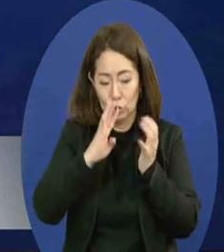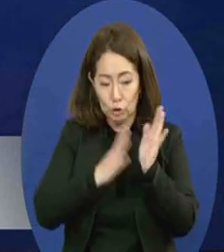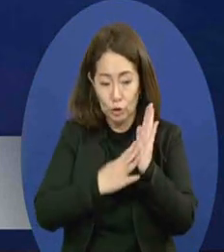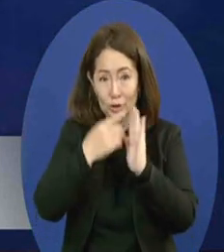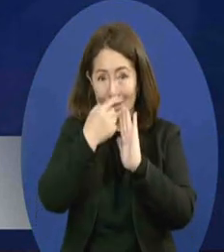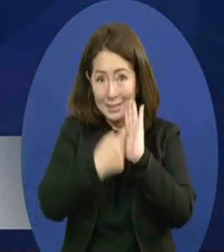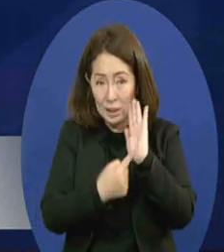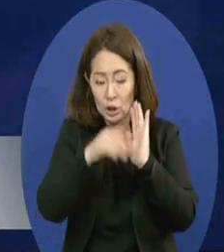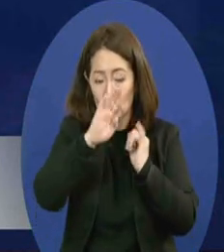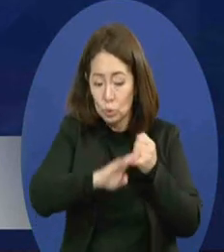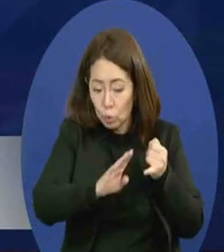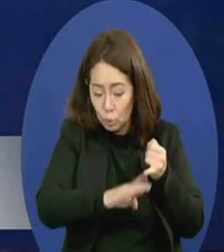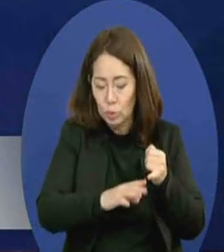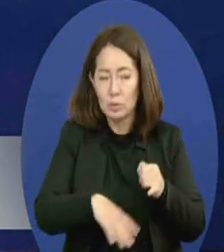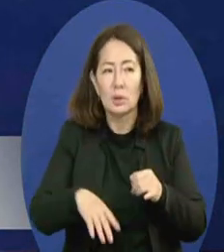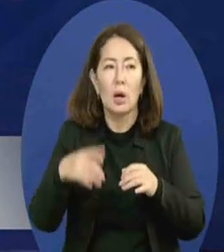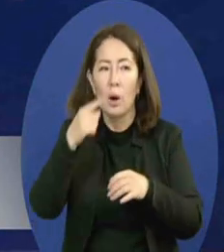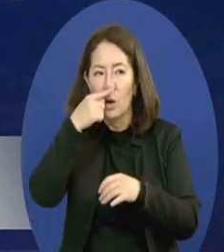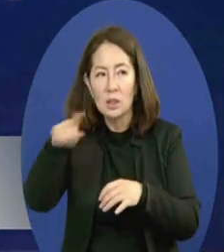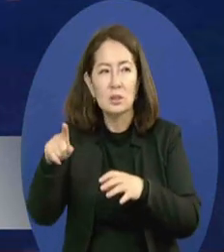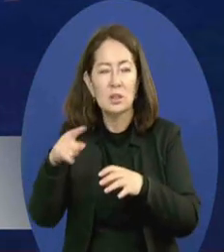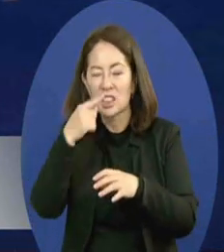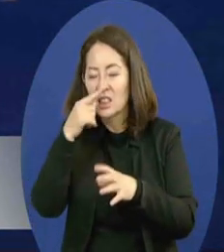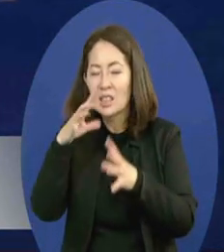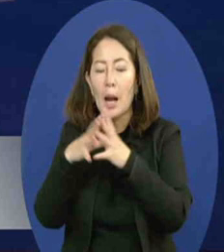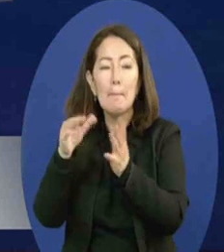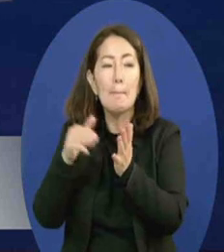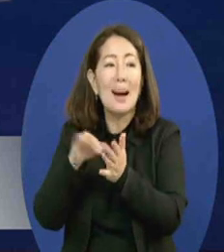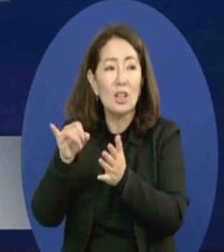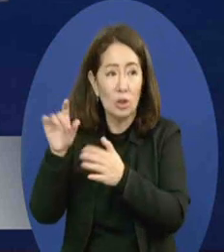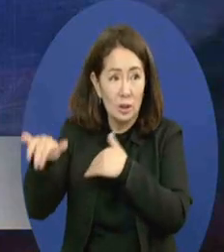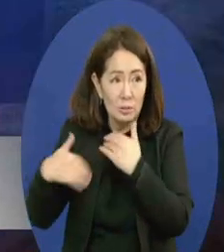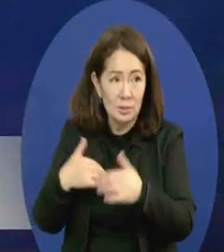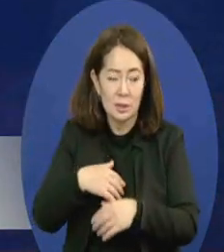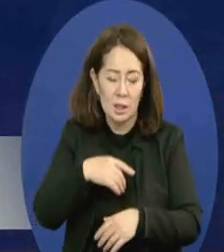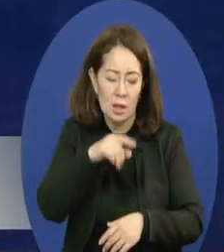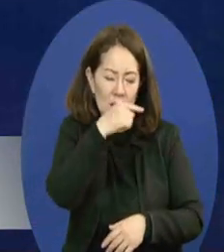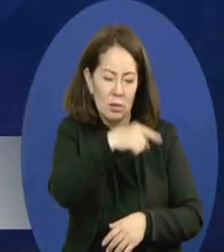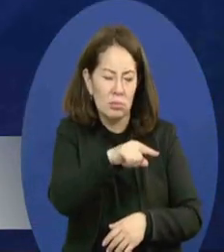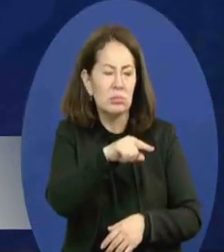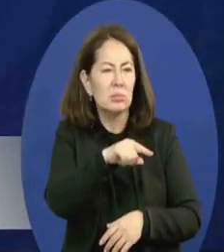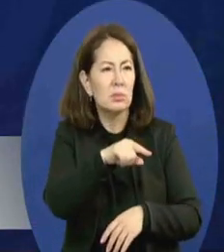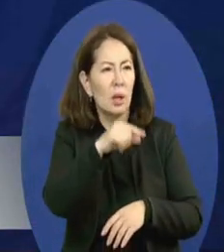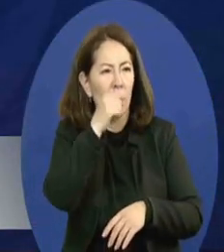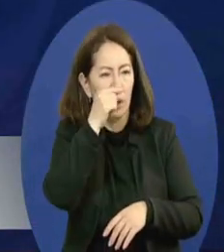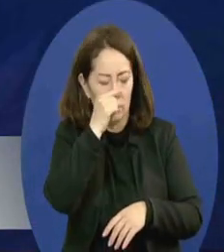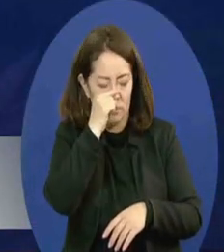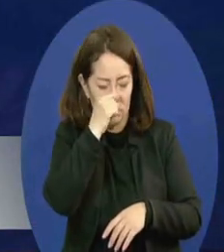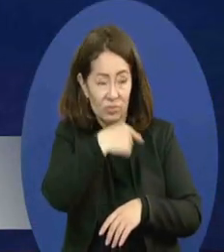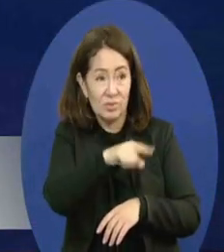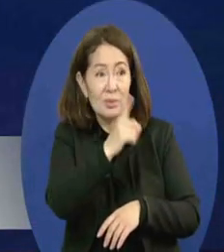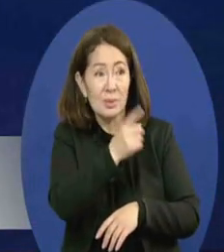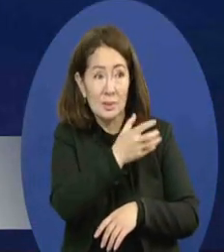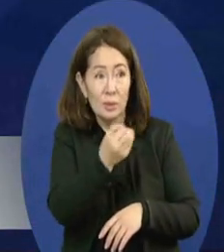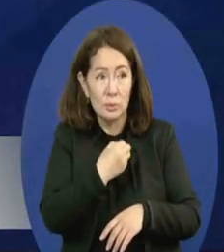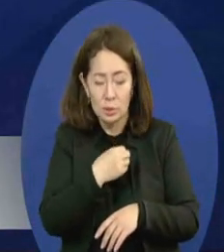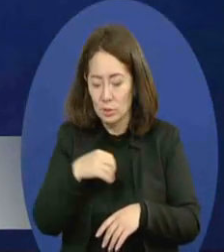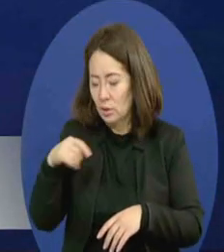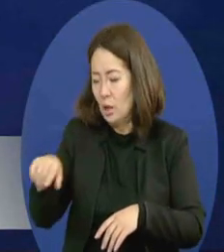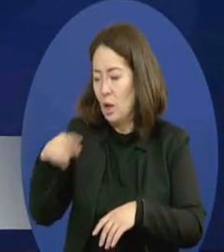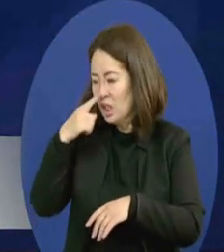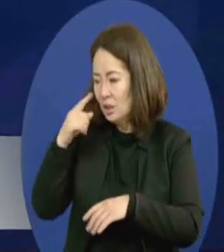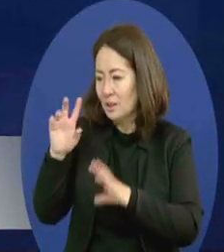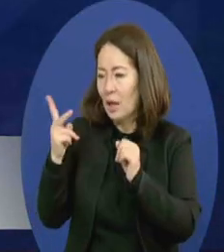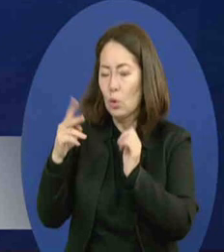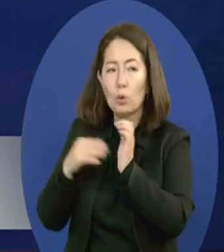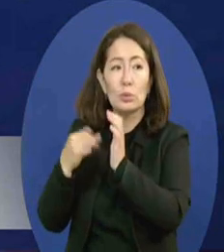тонн, Орос Албаны улсаас 1,500 тонн шатхуу оруулж иржээ. Харин энэ сард бүгдэн дайрамдах хятад улсаас 12,700 тонн, Орос Албаны